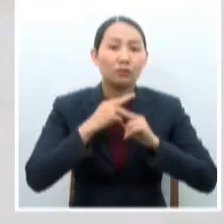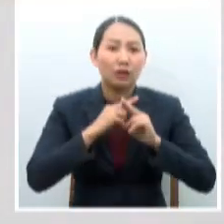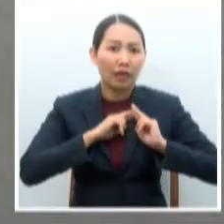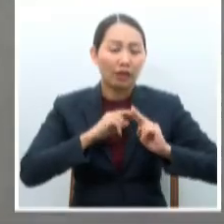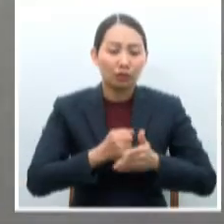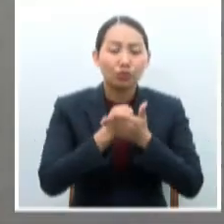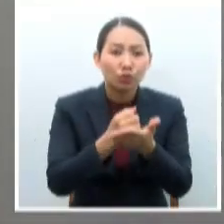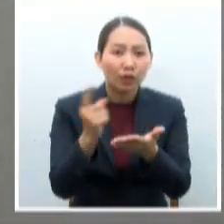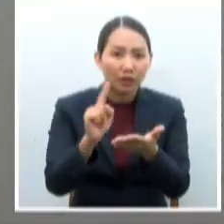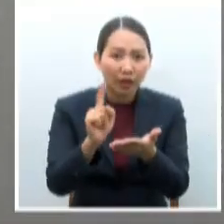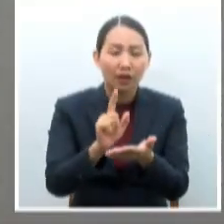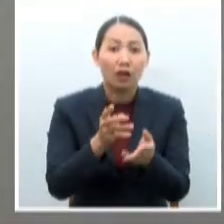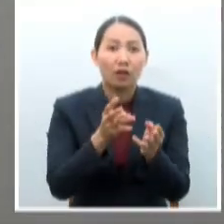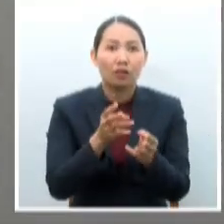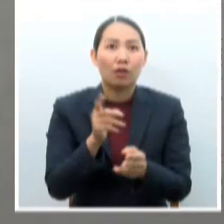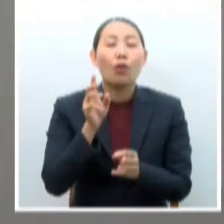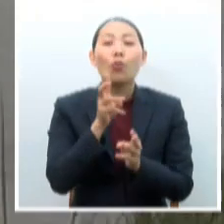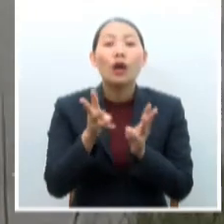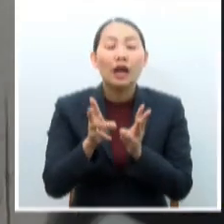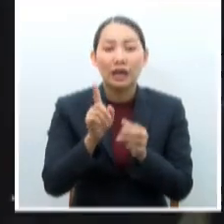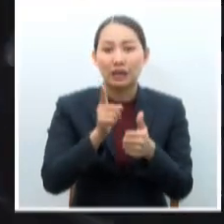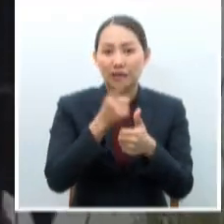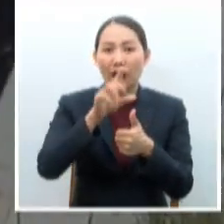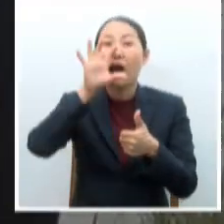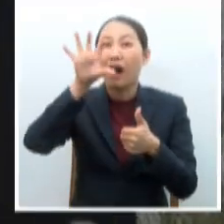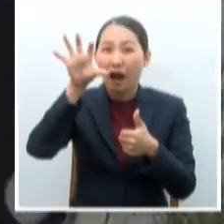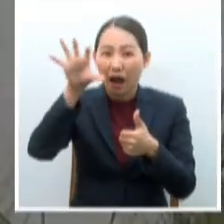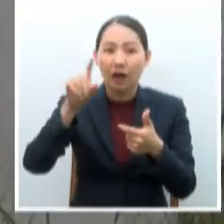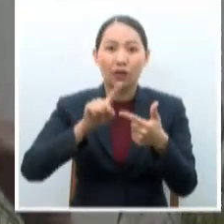คือตะโกน ช่วยจมน้ำ โยน